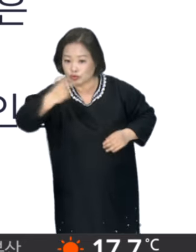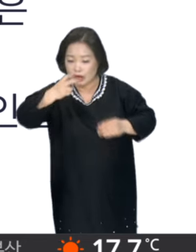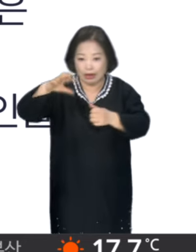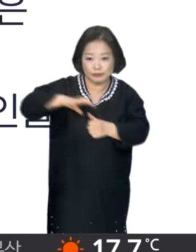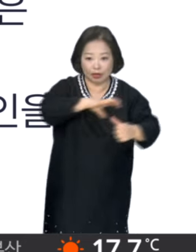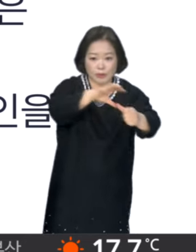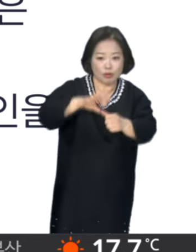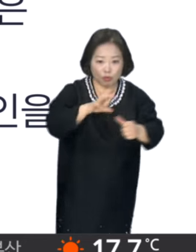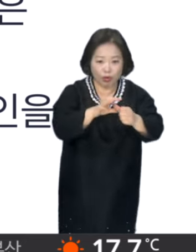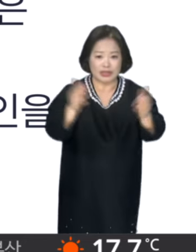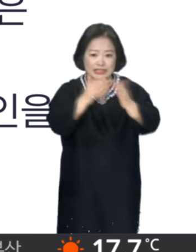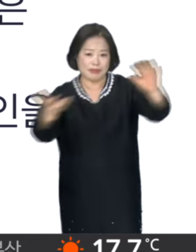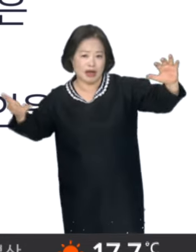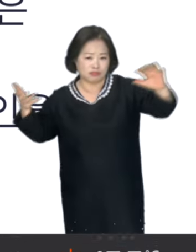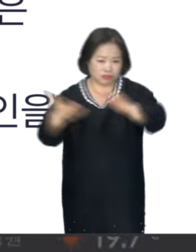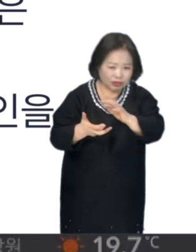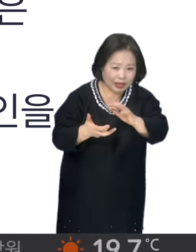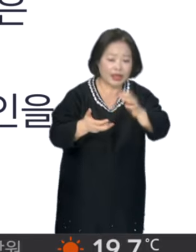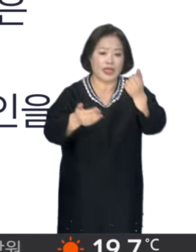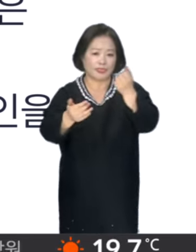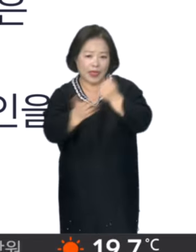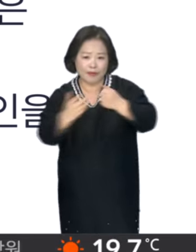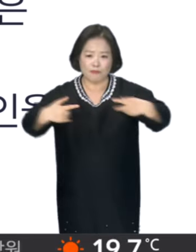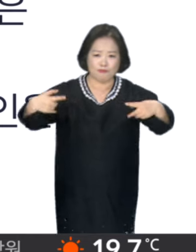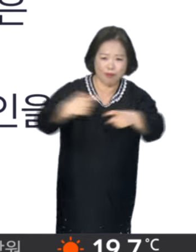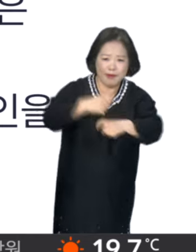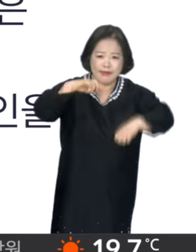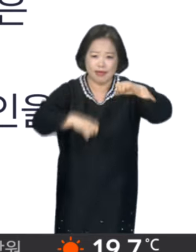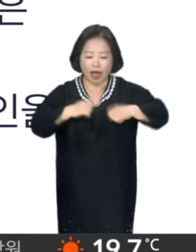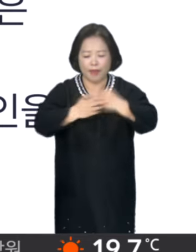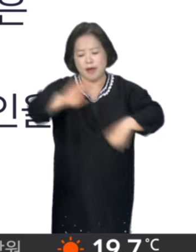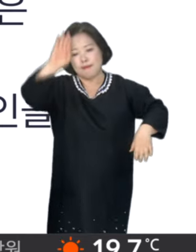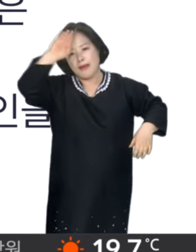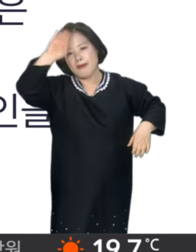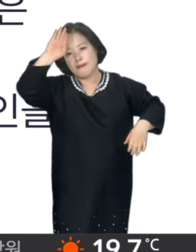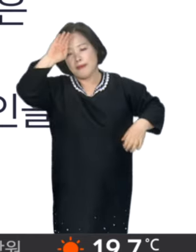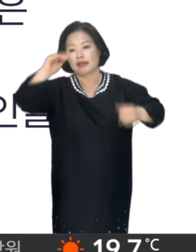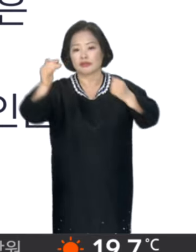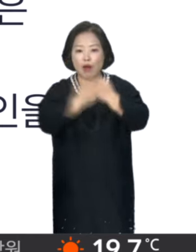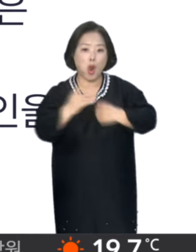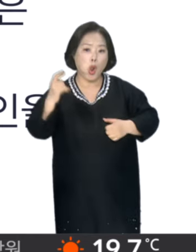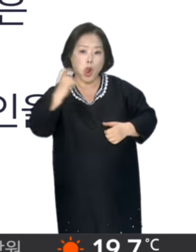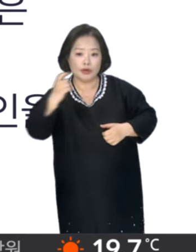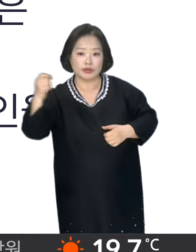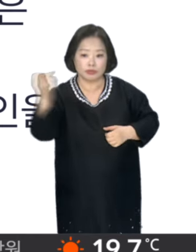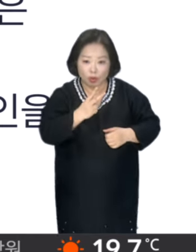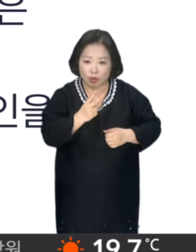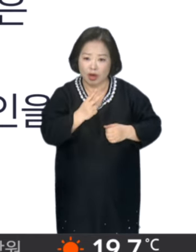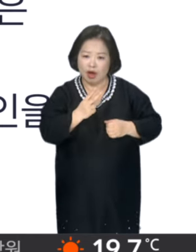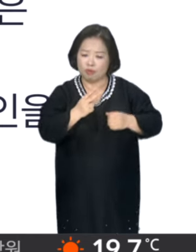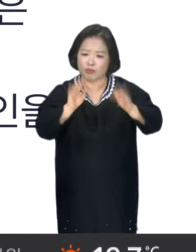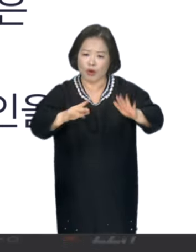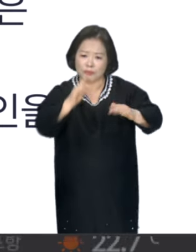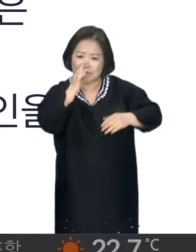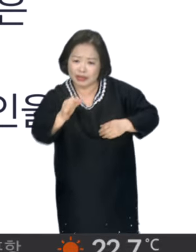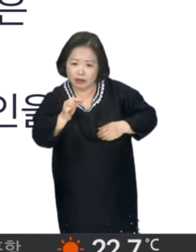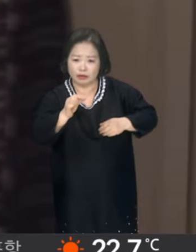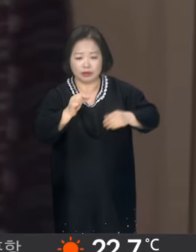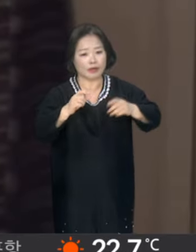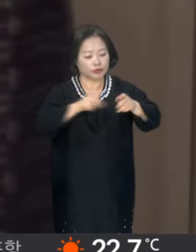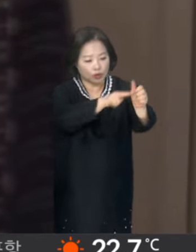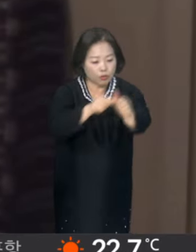받고 압수수색을 당하며 극심한 보복행위에 병을 얻었다며 허위사실이나 민감정보 유출을